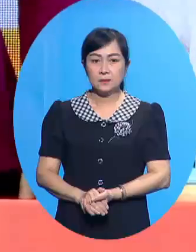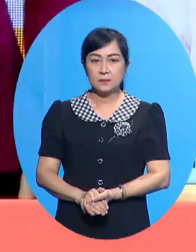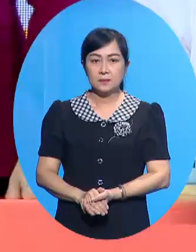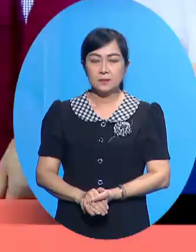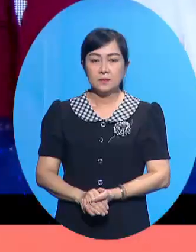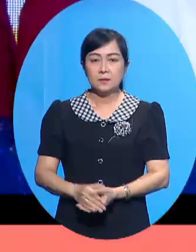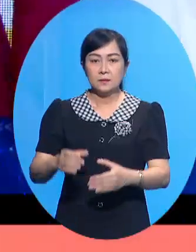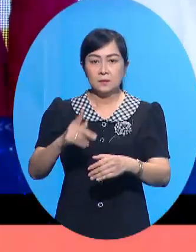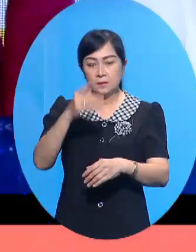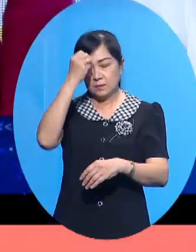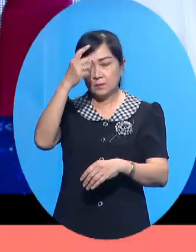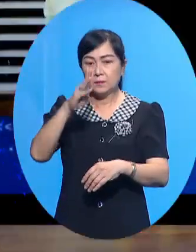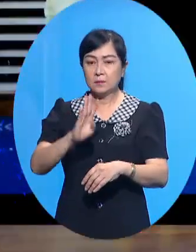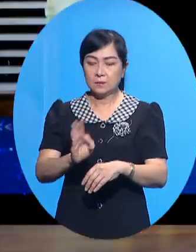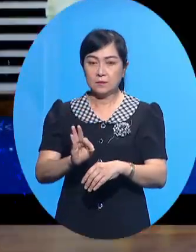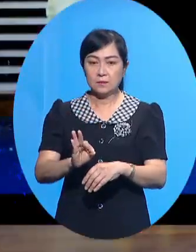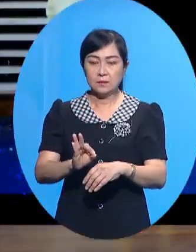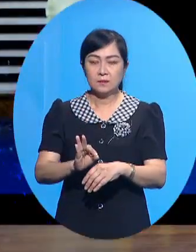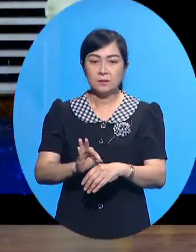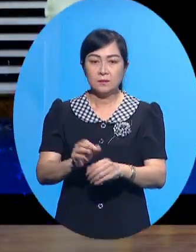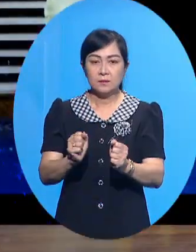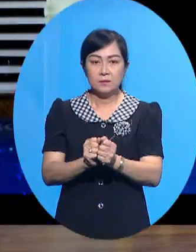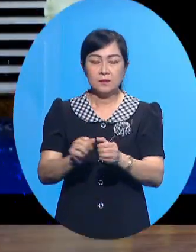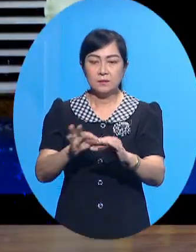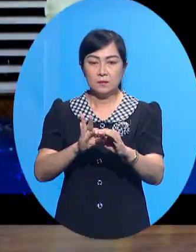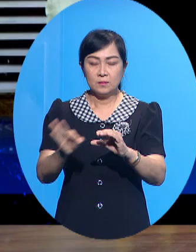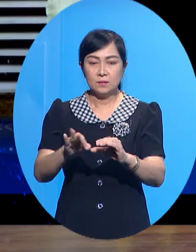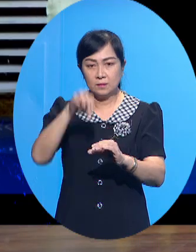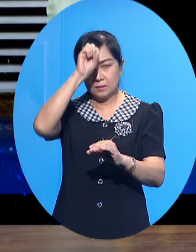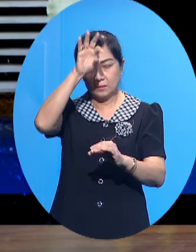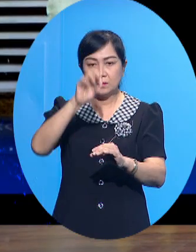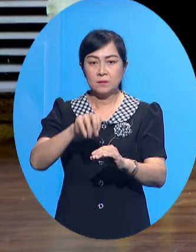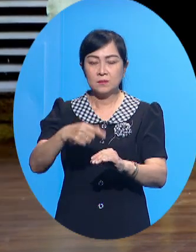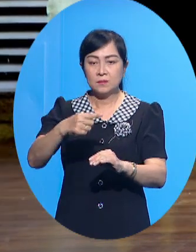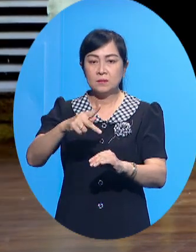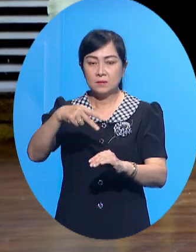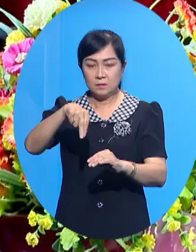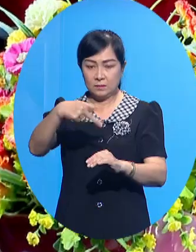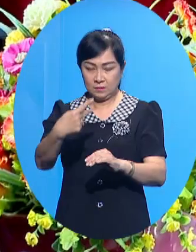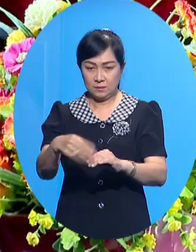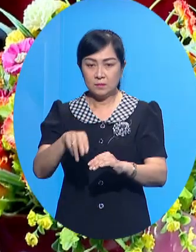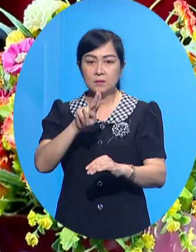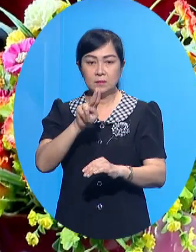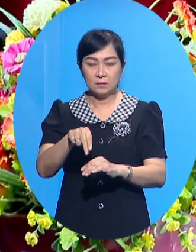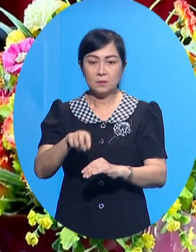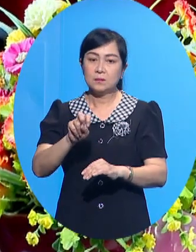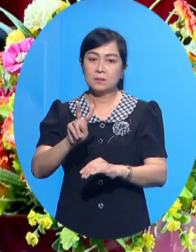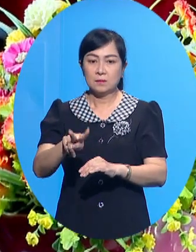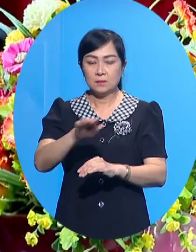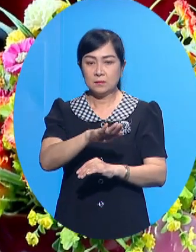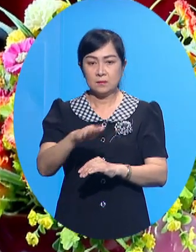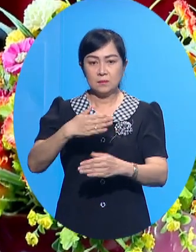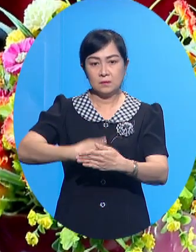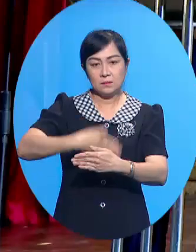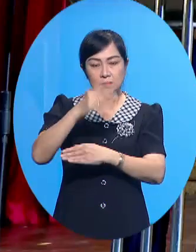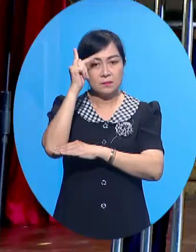Tại chương trình, Hội khuyến học quận Bình Thạnh ký kết phối hợp với Công ty cổ phần giáo dục GNP thực hiện công tác chăm lo cho sinh viên học sinh có